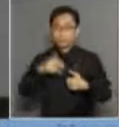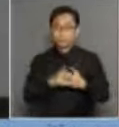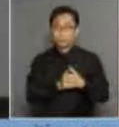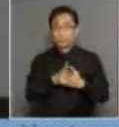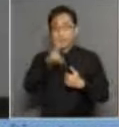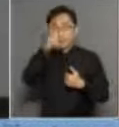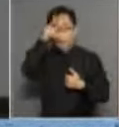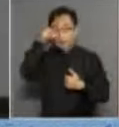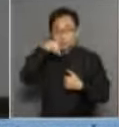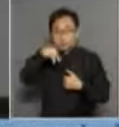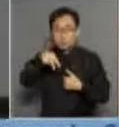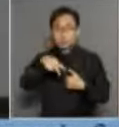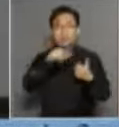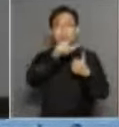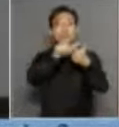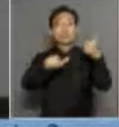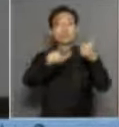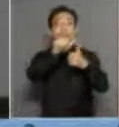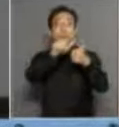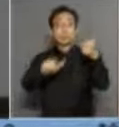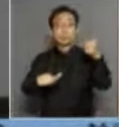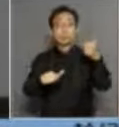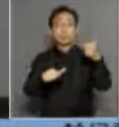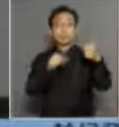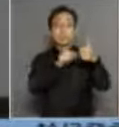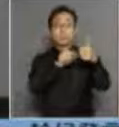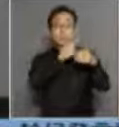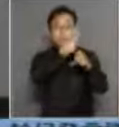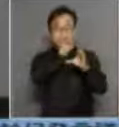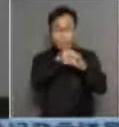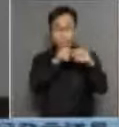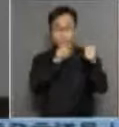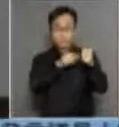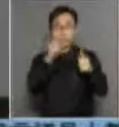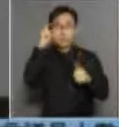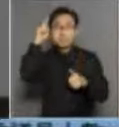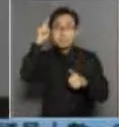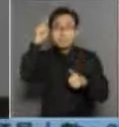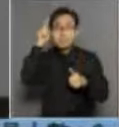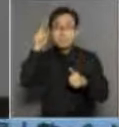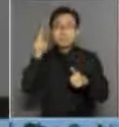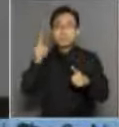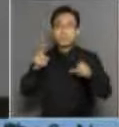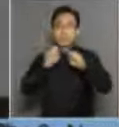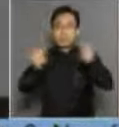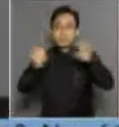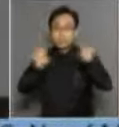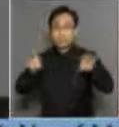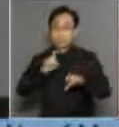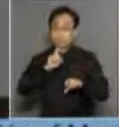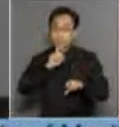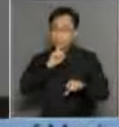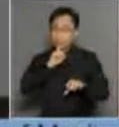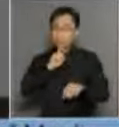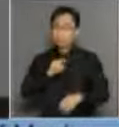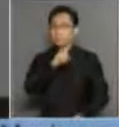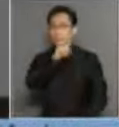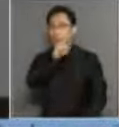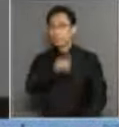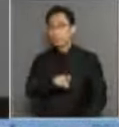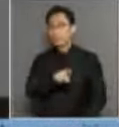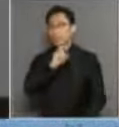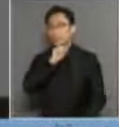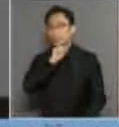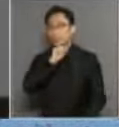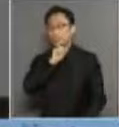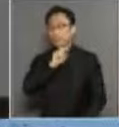政会议的成员，你每一日都去发表这些言论呢，即是这个问题是很大的。所以我不